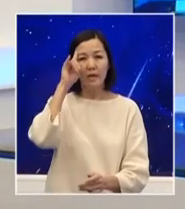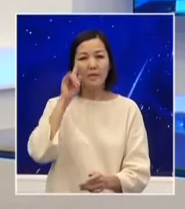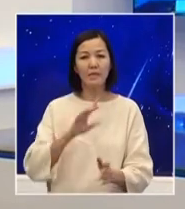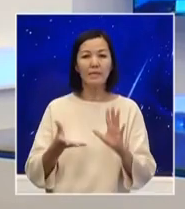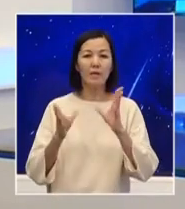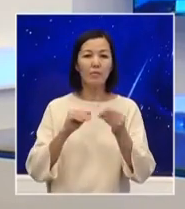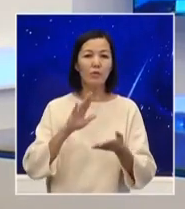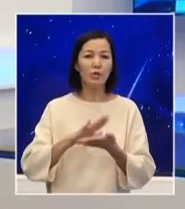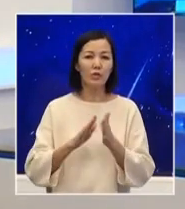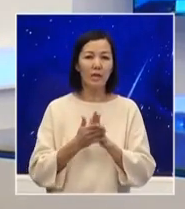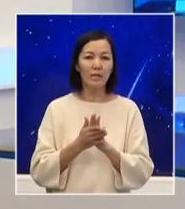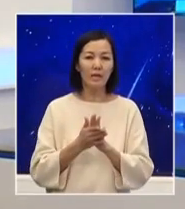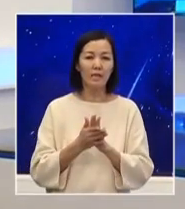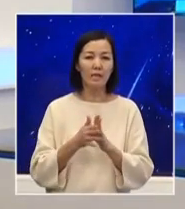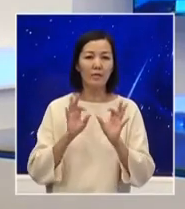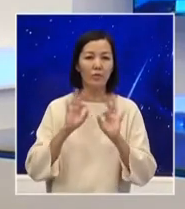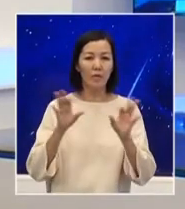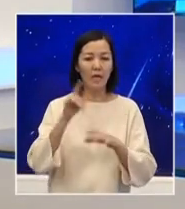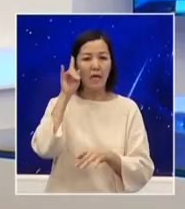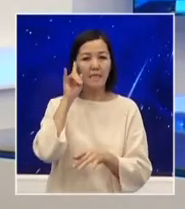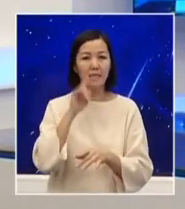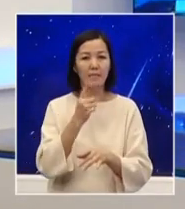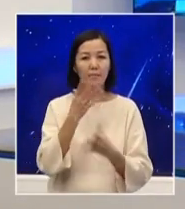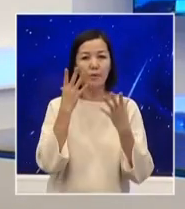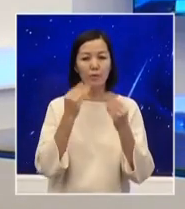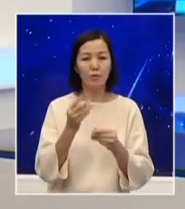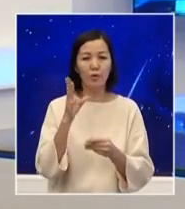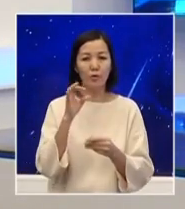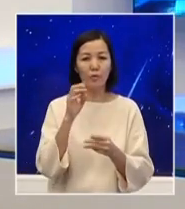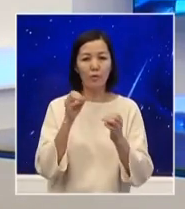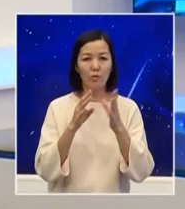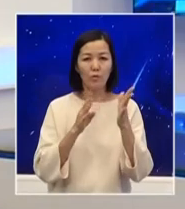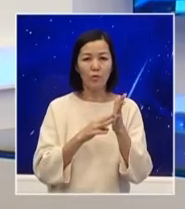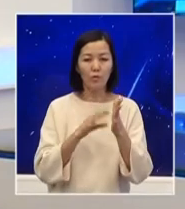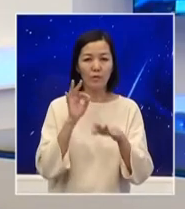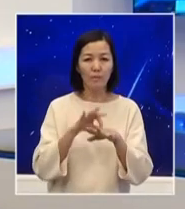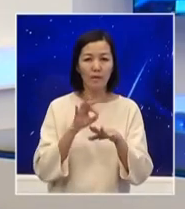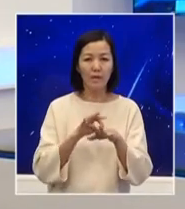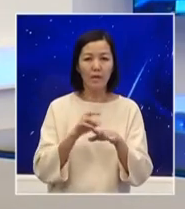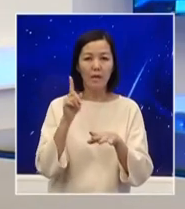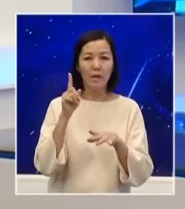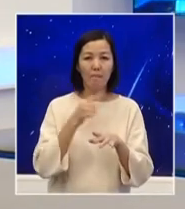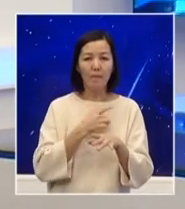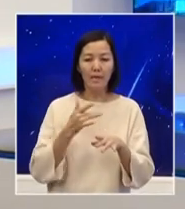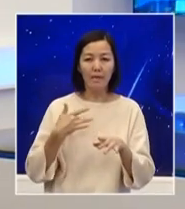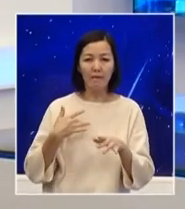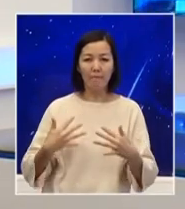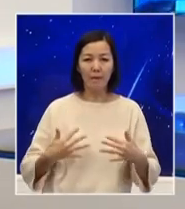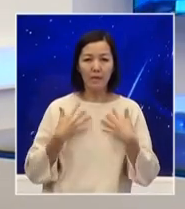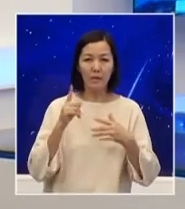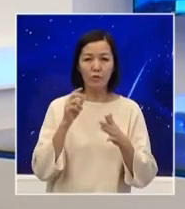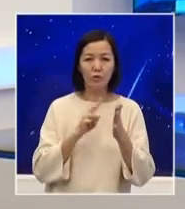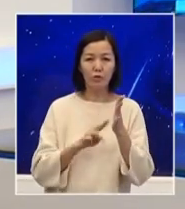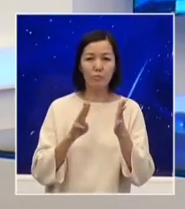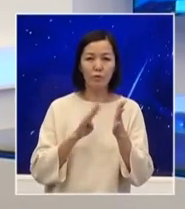Елдегі эпидемиологиялық жағдайды бір шолып шықса, Қазақстанда бір тәулікте COVID-19 белгілері бар пневмонияның 179